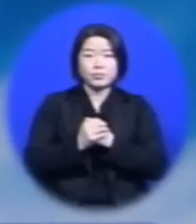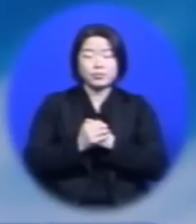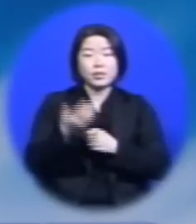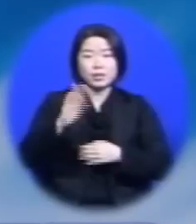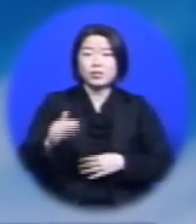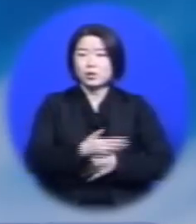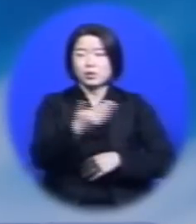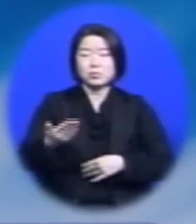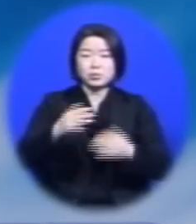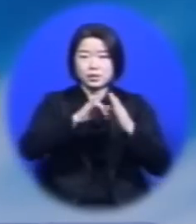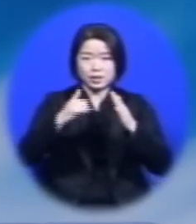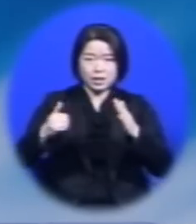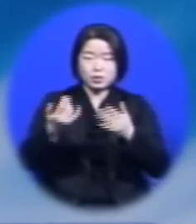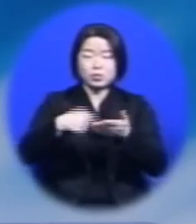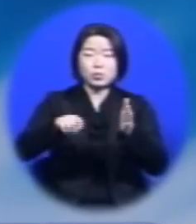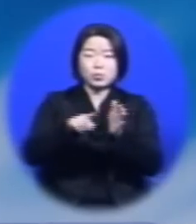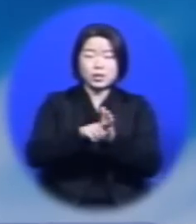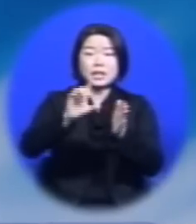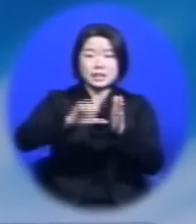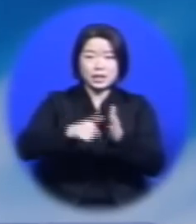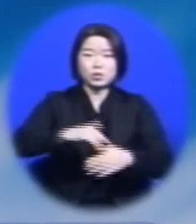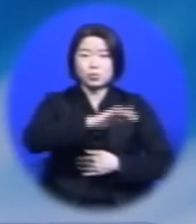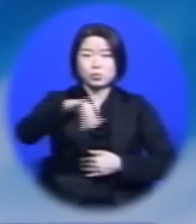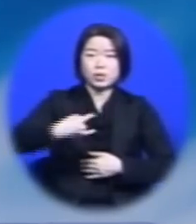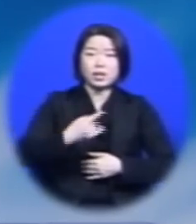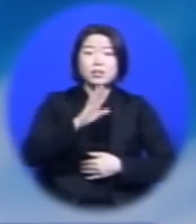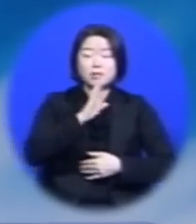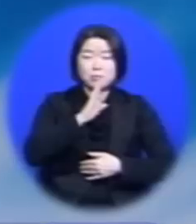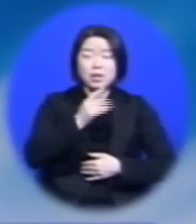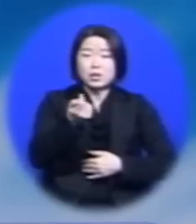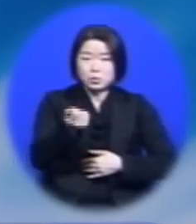그런데 여러분, 가족을 위한 시간도 우리에게는 정말 적지만